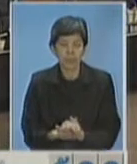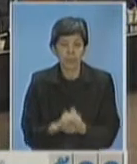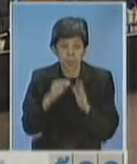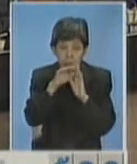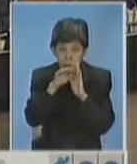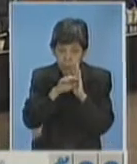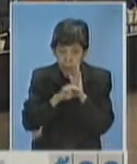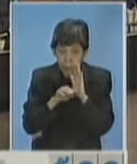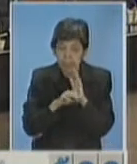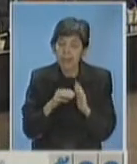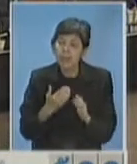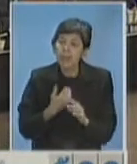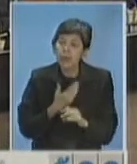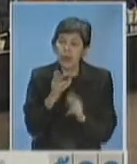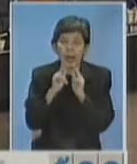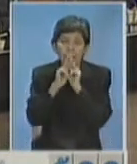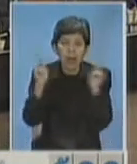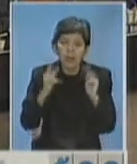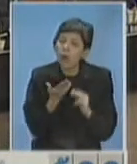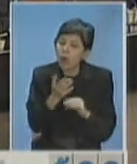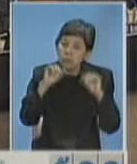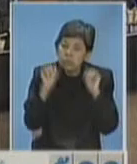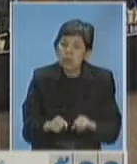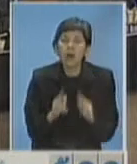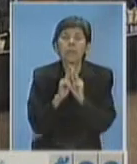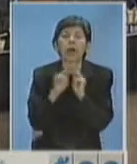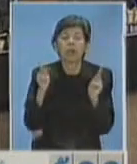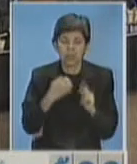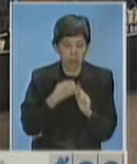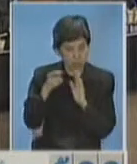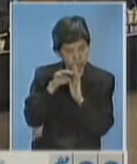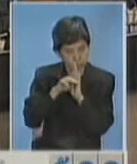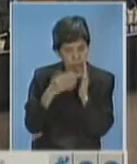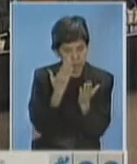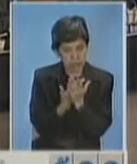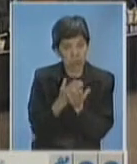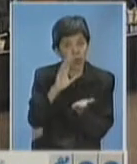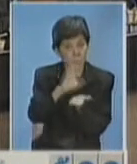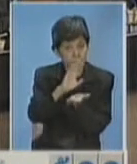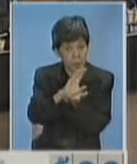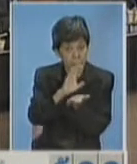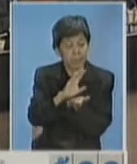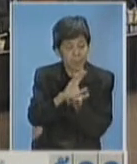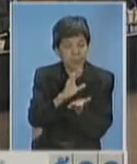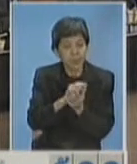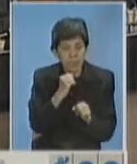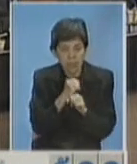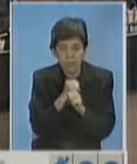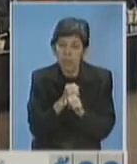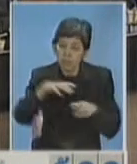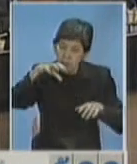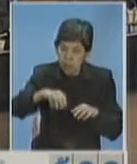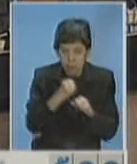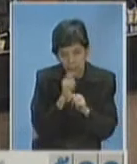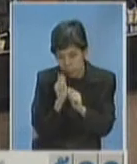ก็เป็นการขอนะครับของท่านกรรมธิการโดยปกติก็คือว่าขอรายละเอียดของงบประมาณนะฮะในการปรับปรุงของหน่วยง